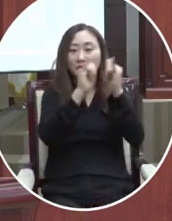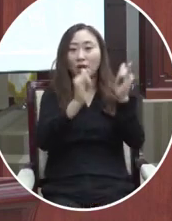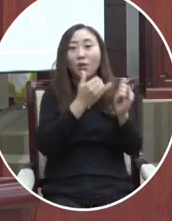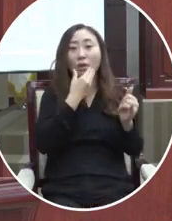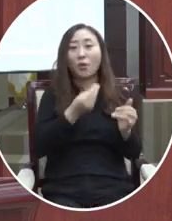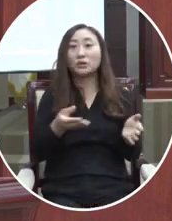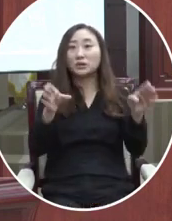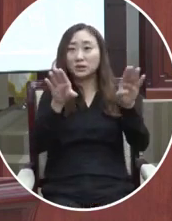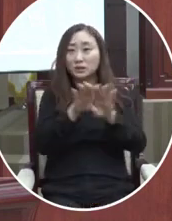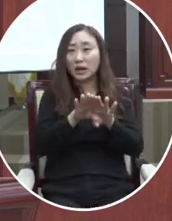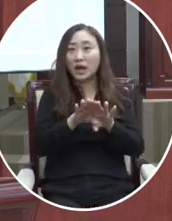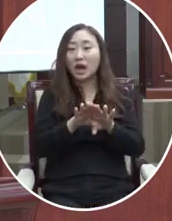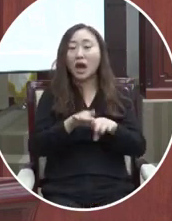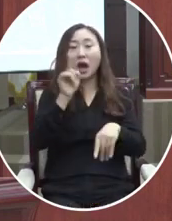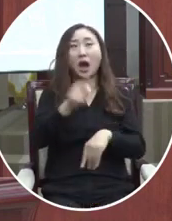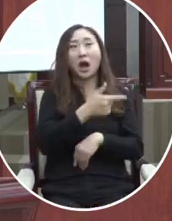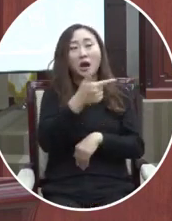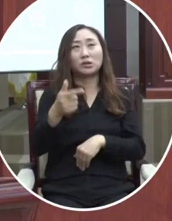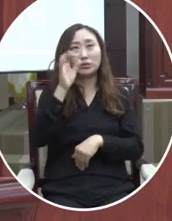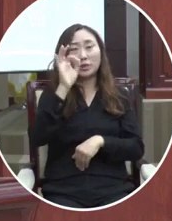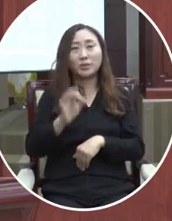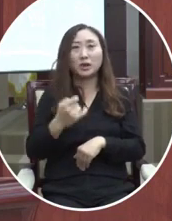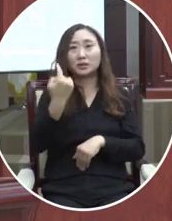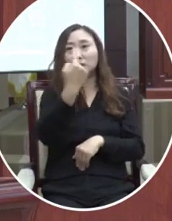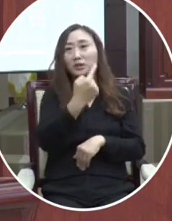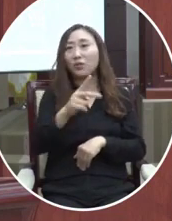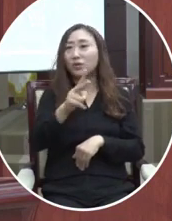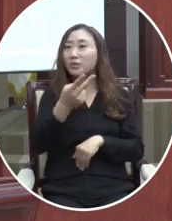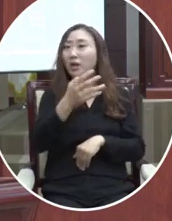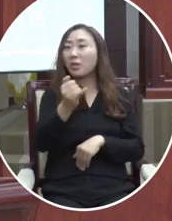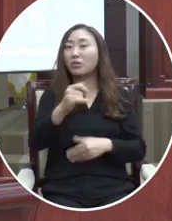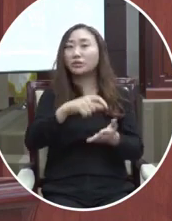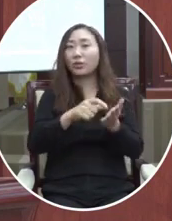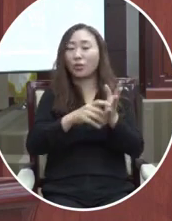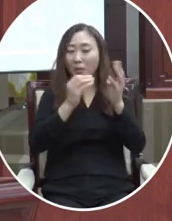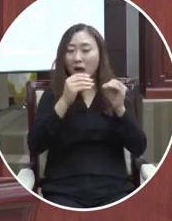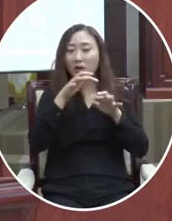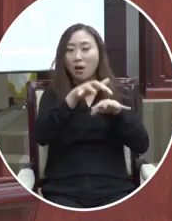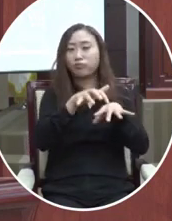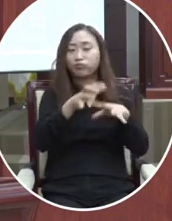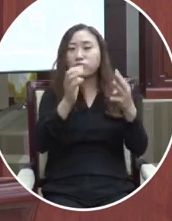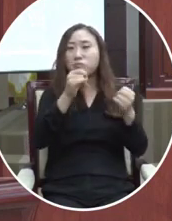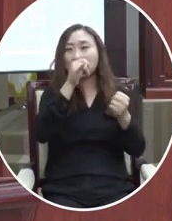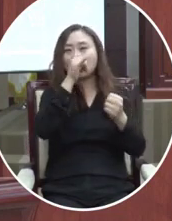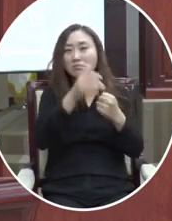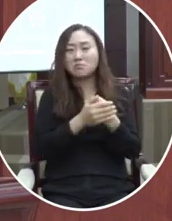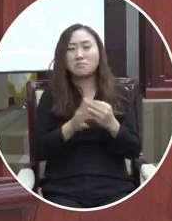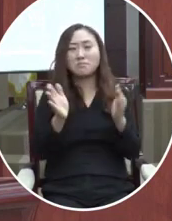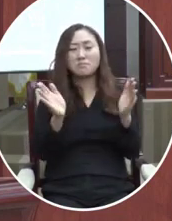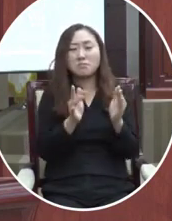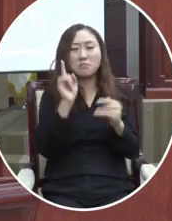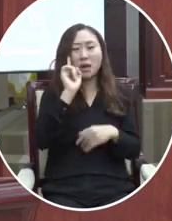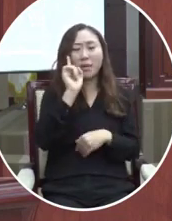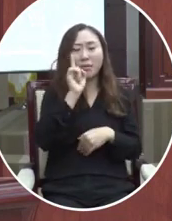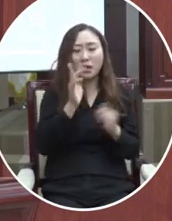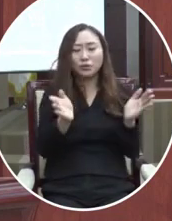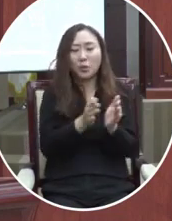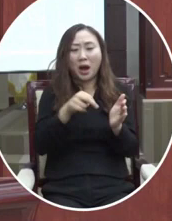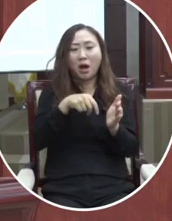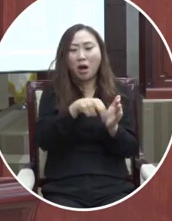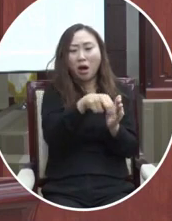1일 평균 1200명의 이용자가 다녀갑니다 많은 주민들이 매일 좁은 인도를